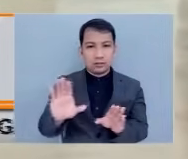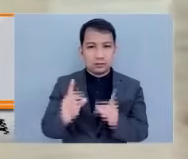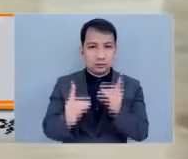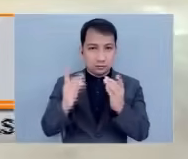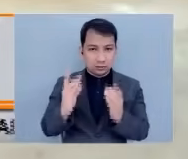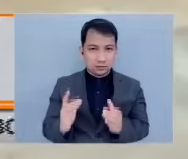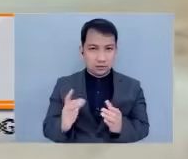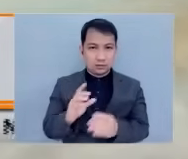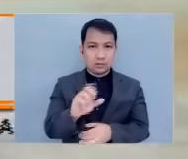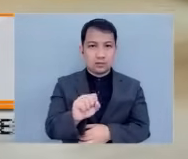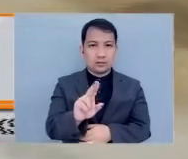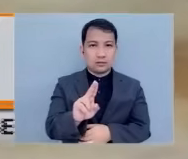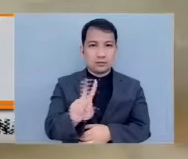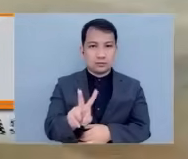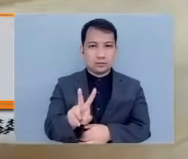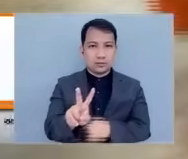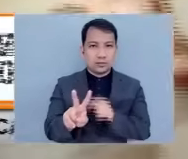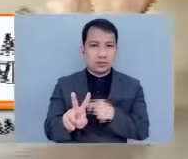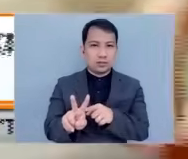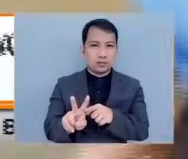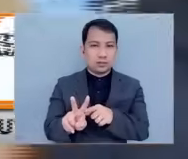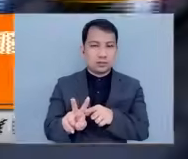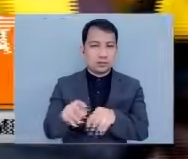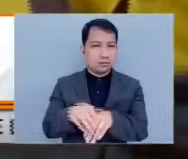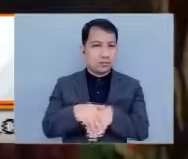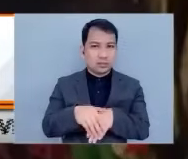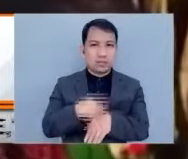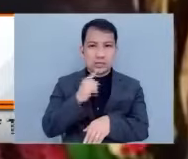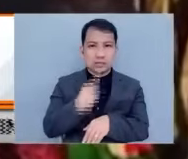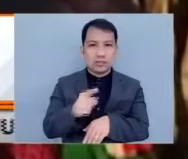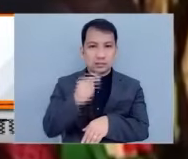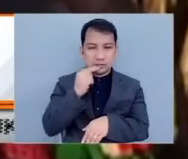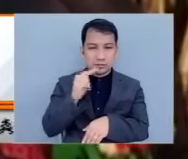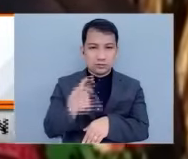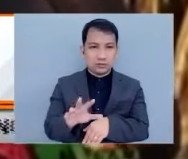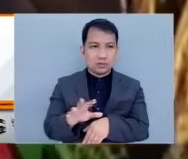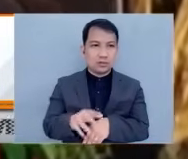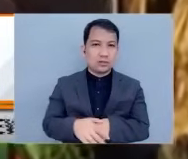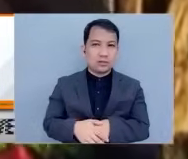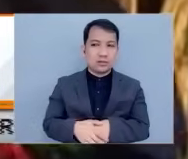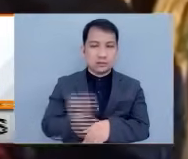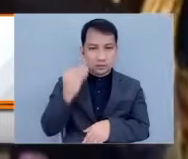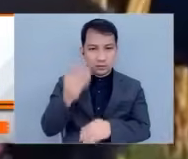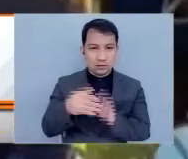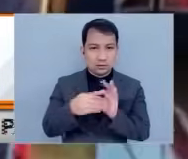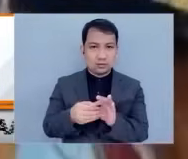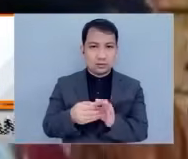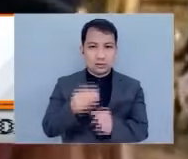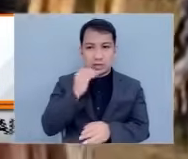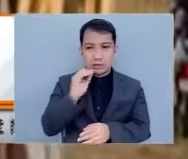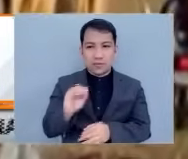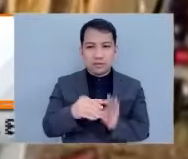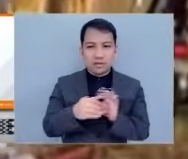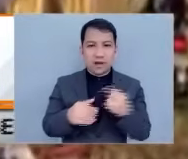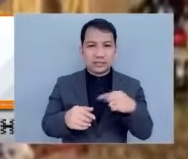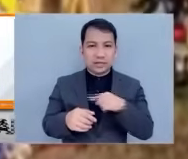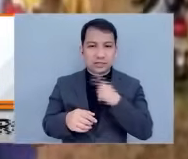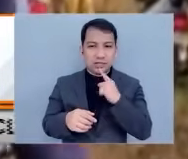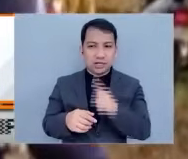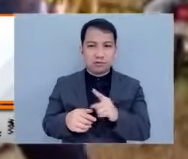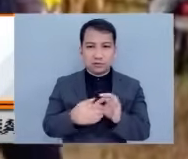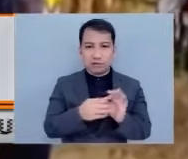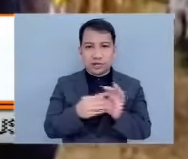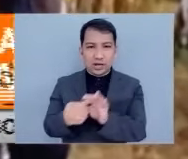SUV. Hindi na sila nagpaunlak ng panayam sa News 5. Maglalabas naman ng show cause order ang Land Transportation